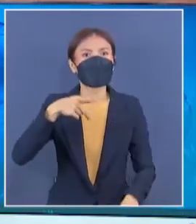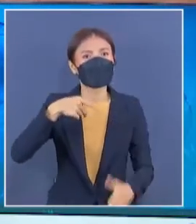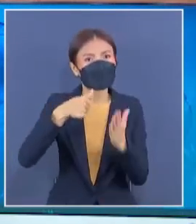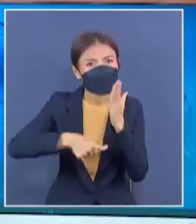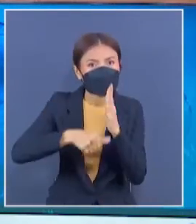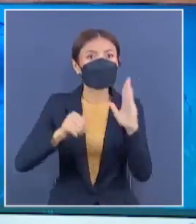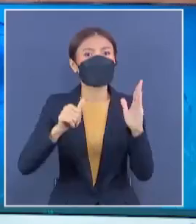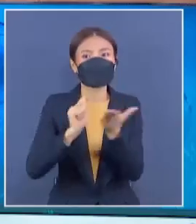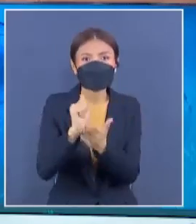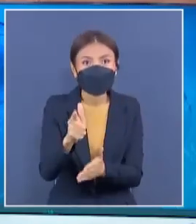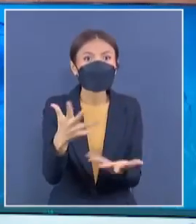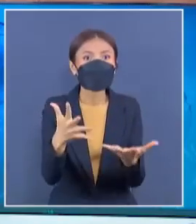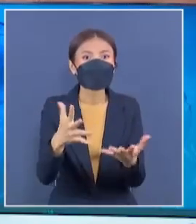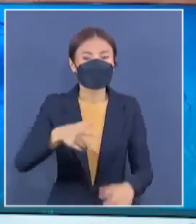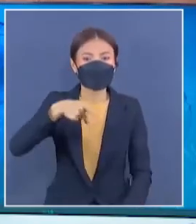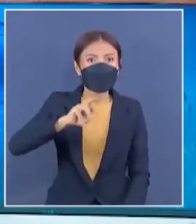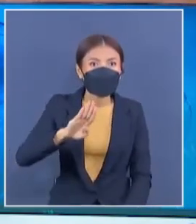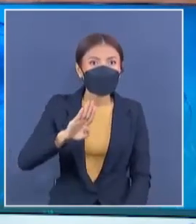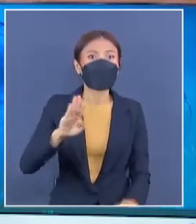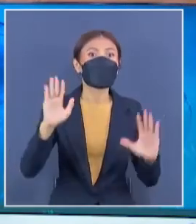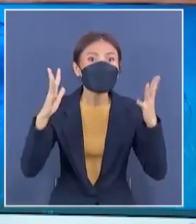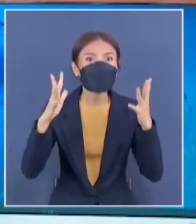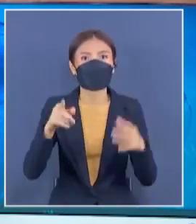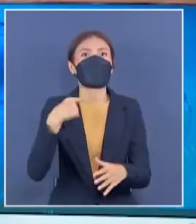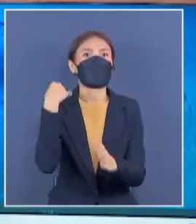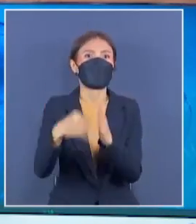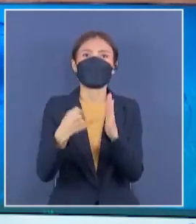งจริงๆทุกคนต้องทำนะต้องตรวจสอบให้ดีอย่าปล่อยให้ขาด